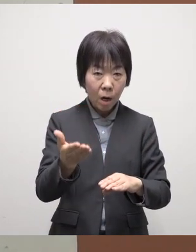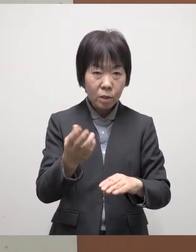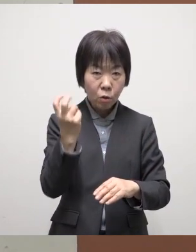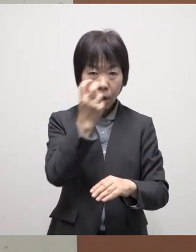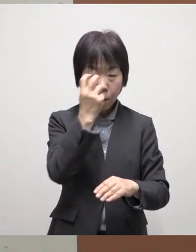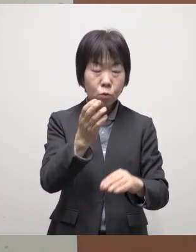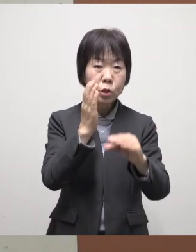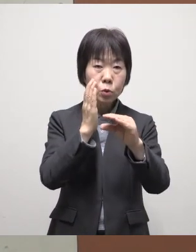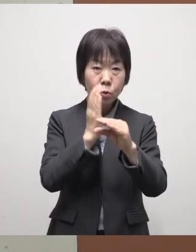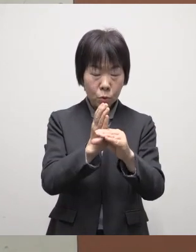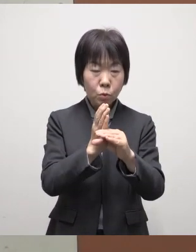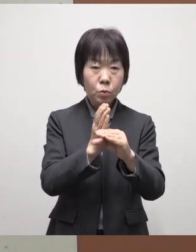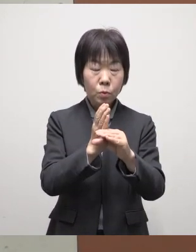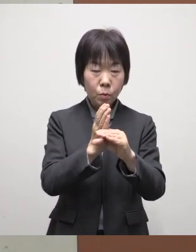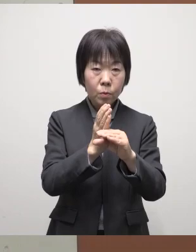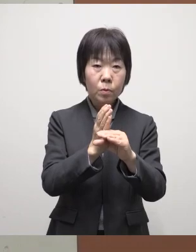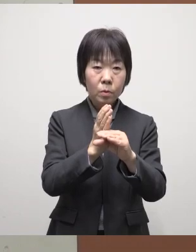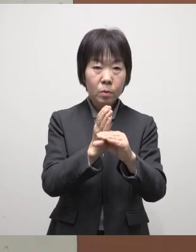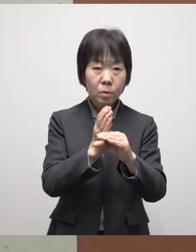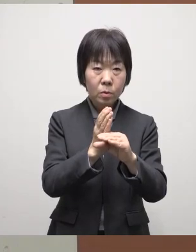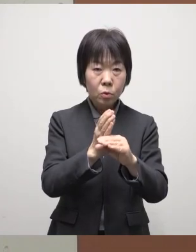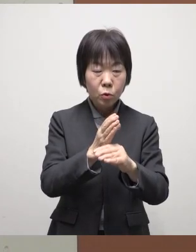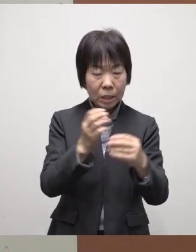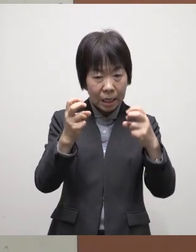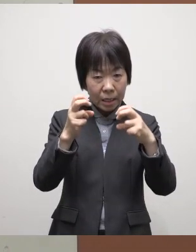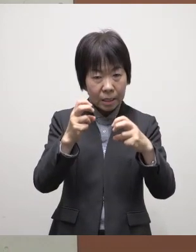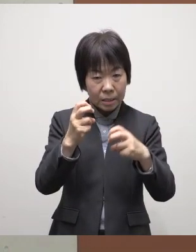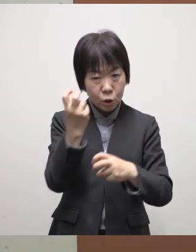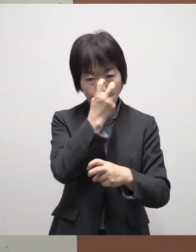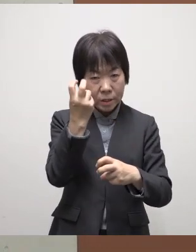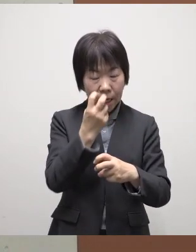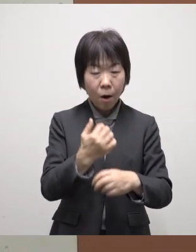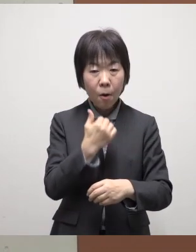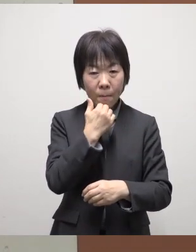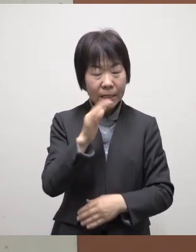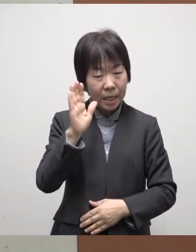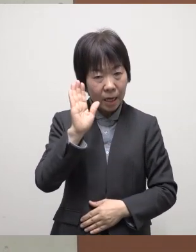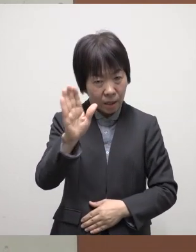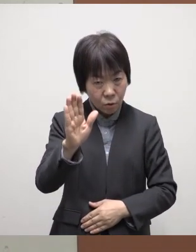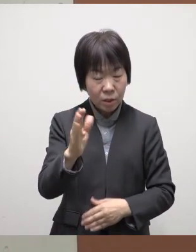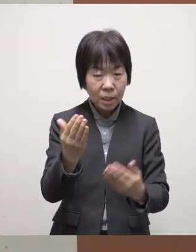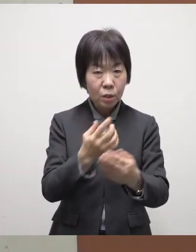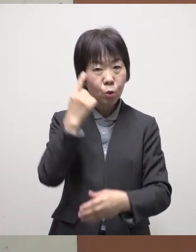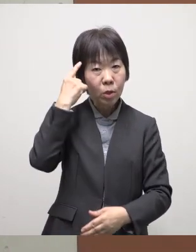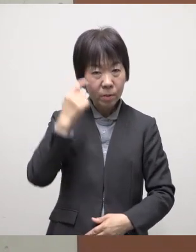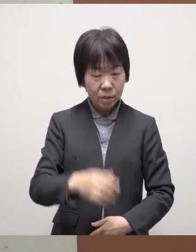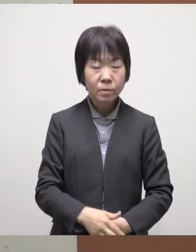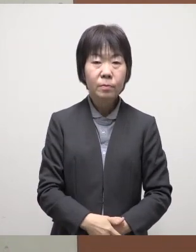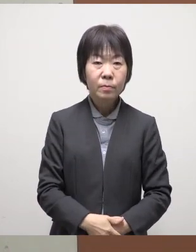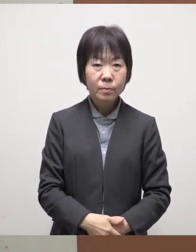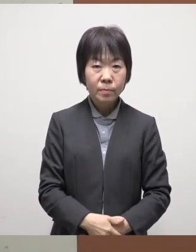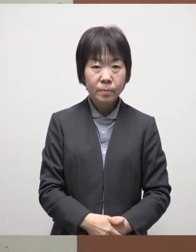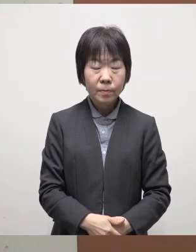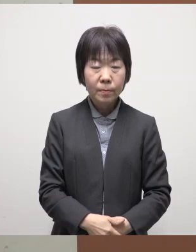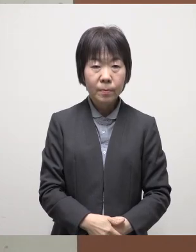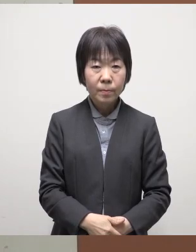を確認している状況でありますのでちょっとそういった調査を待ってからということになろうかと思います